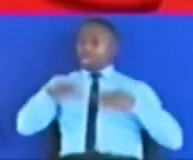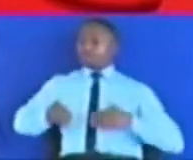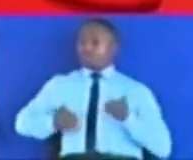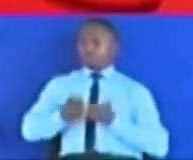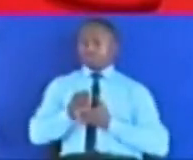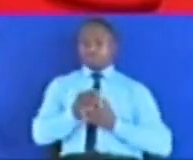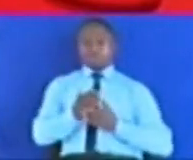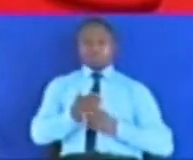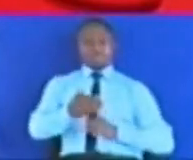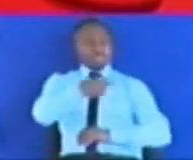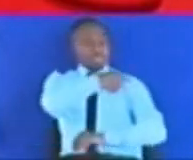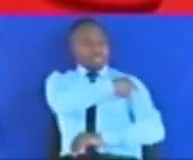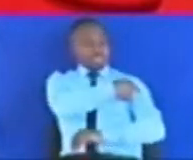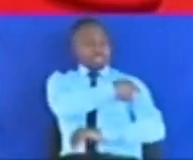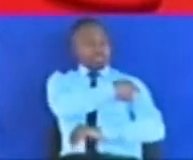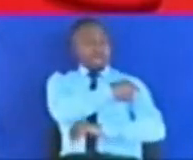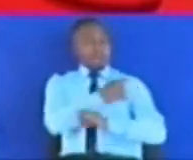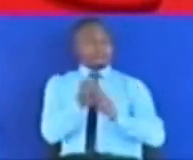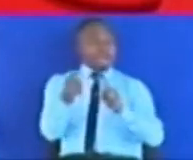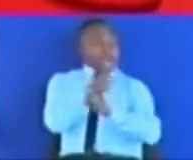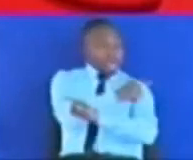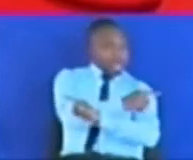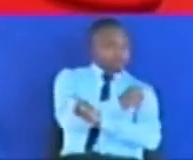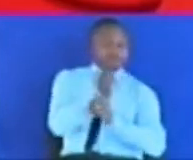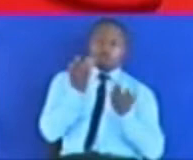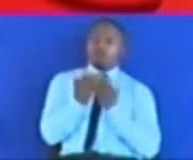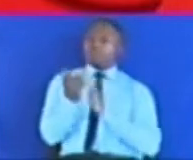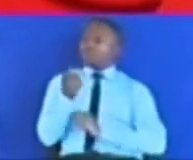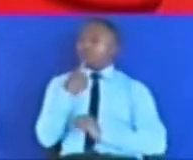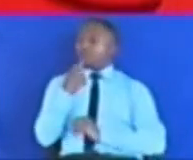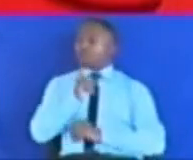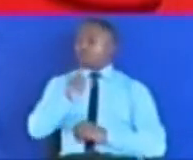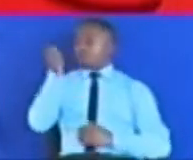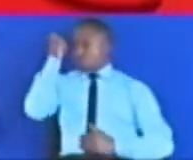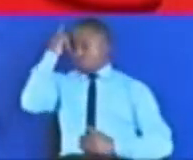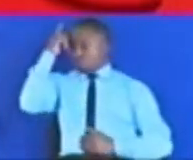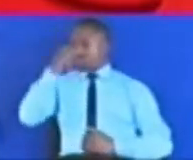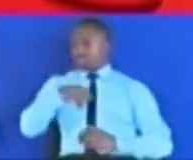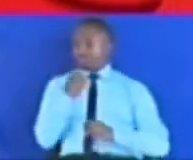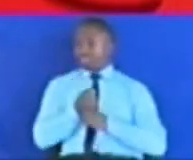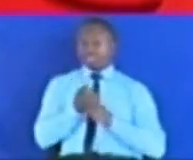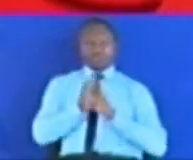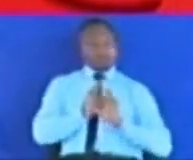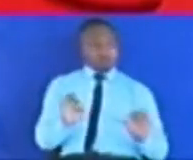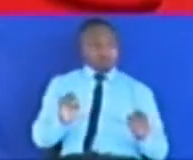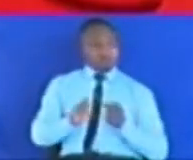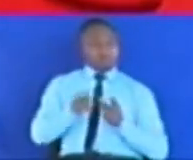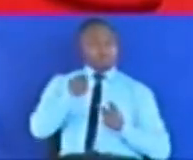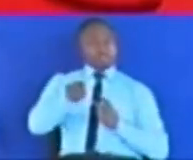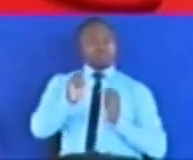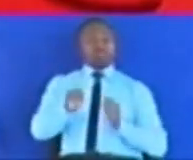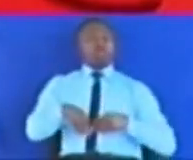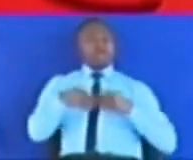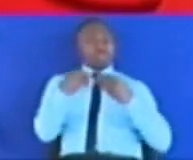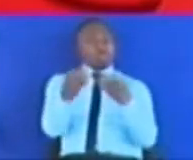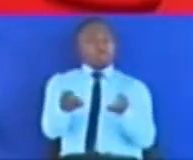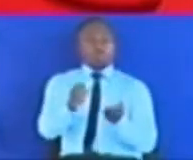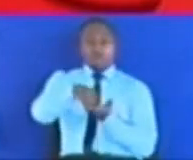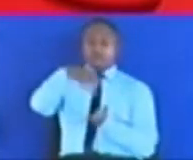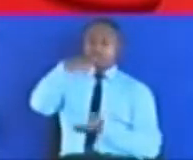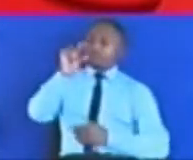tiba mbadala. Tunaomba sasa dawa ambazo zinagundulika kwamba zinafanya kazi ziweze kutolewa kwa bei